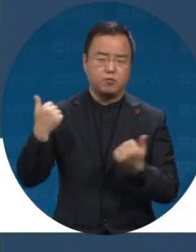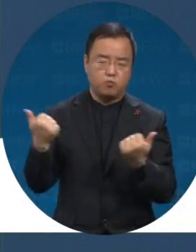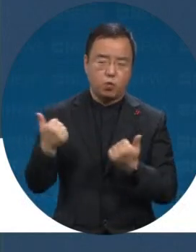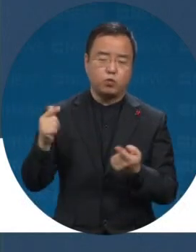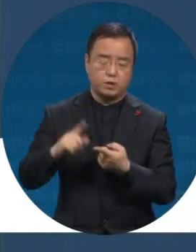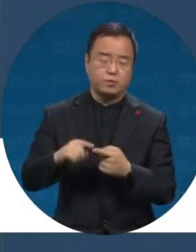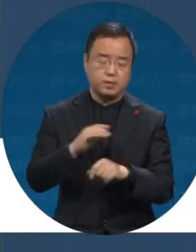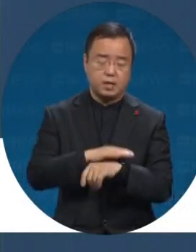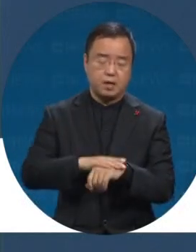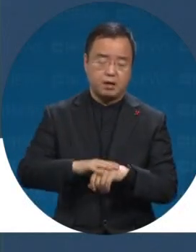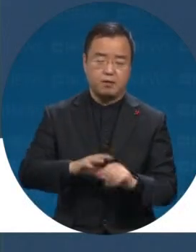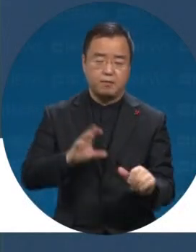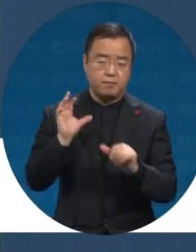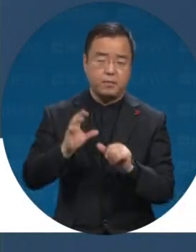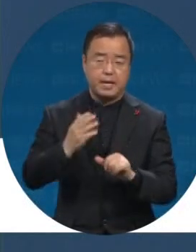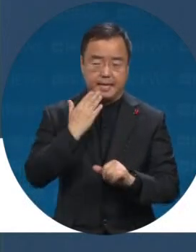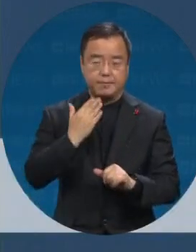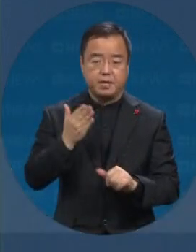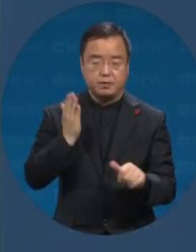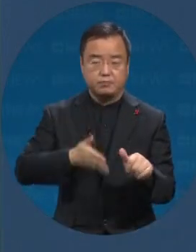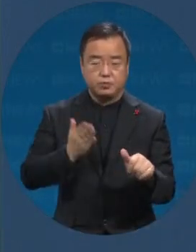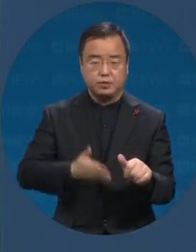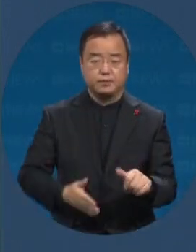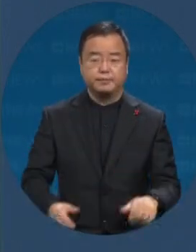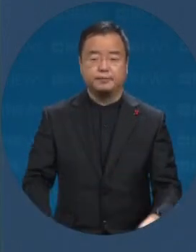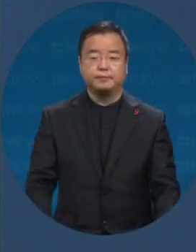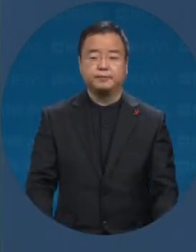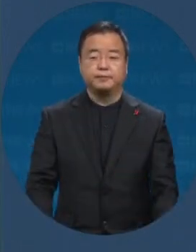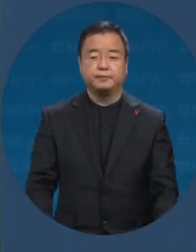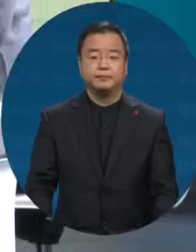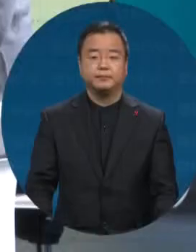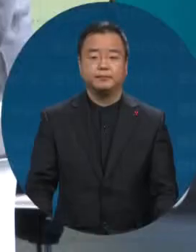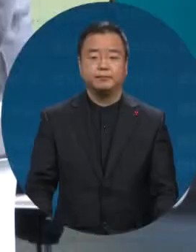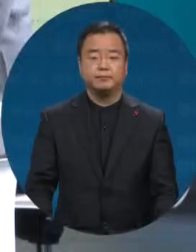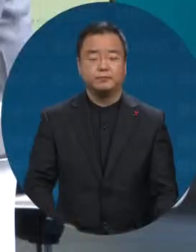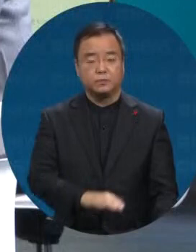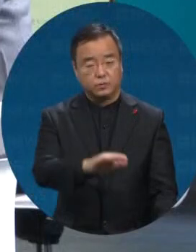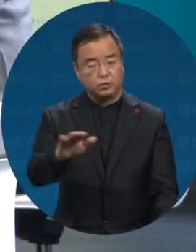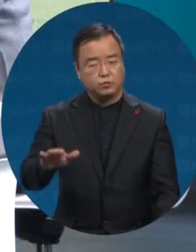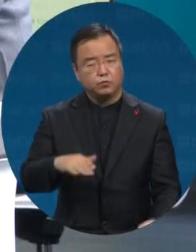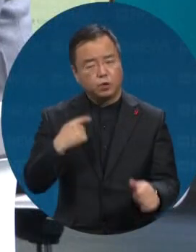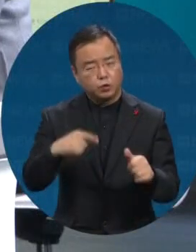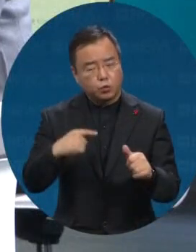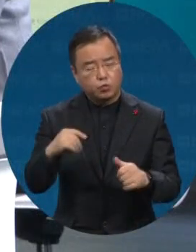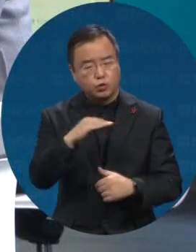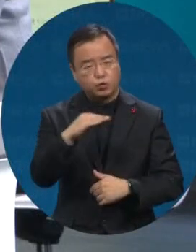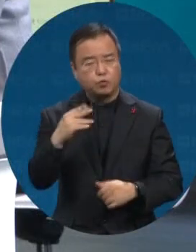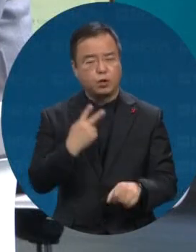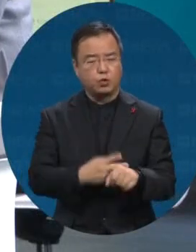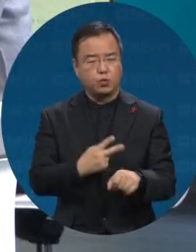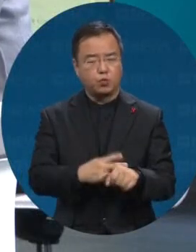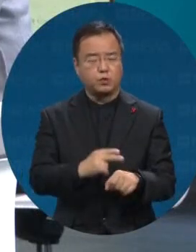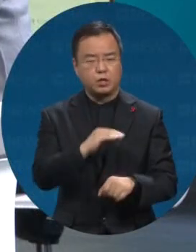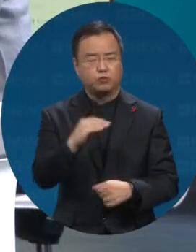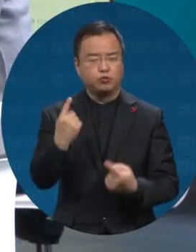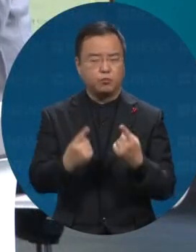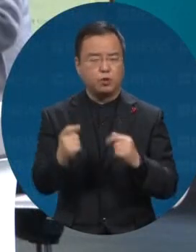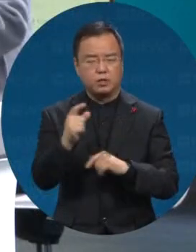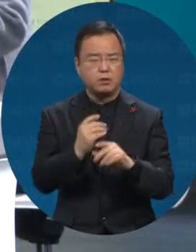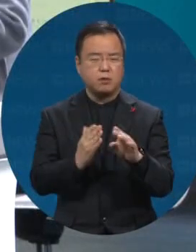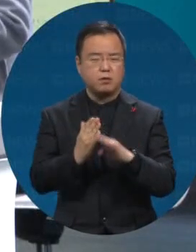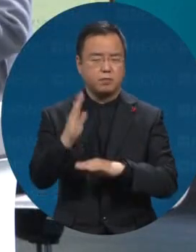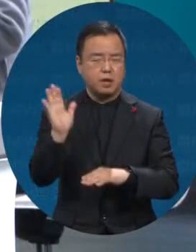반영될 수 있도록 나섰으면 좋겠다라는 생각을 하고 있습니다네 우리가 흔히 교육의 질은 교사의 질을 넘을 수 없다라고